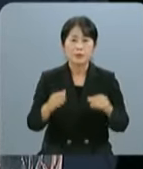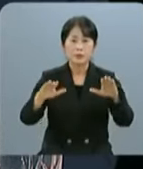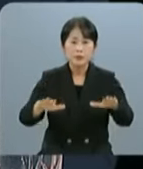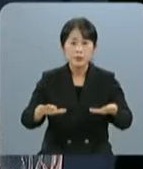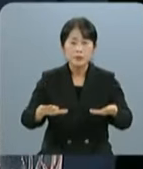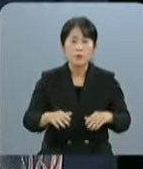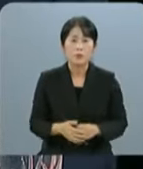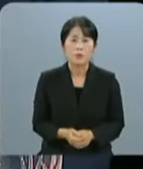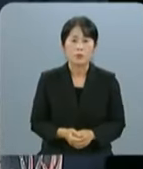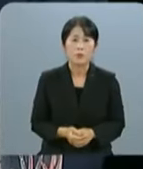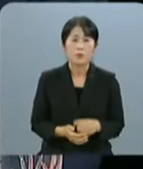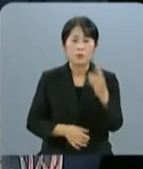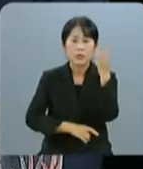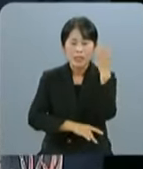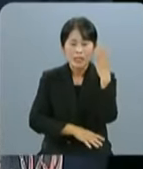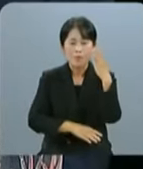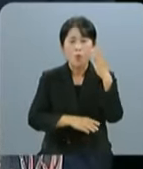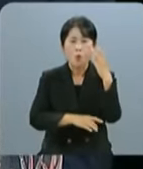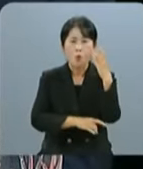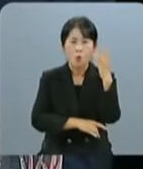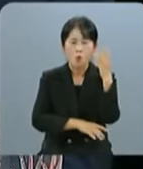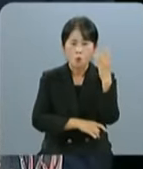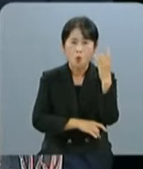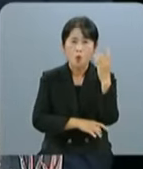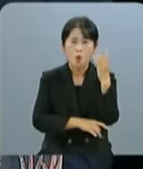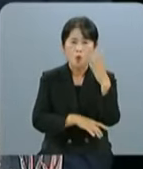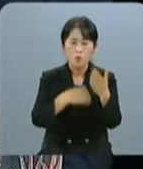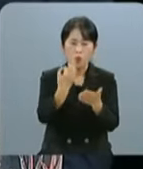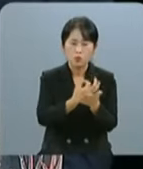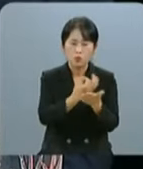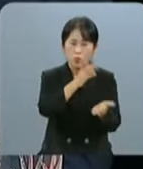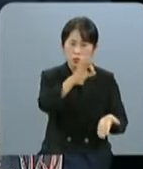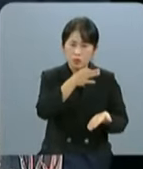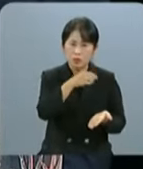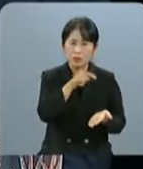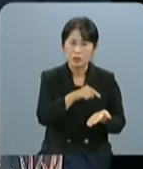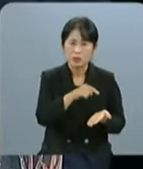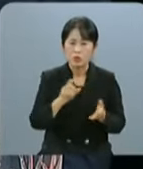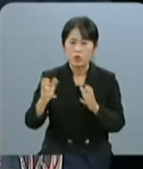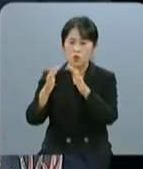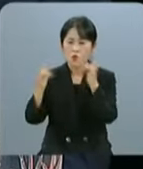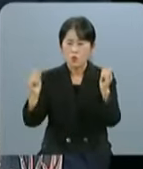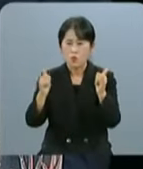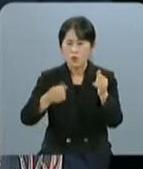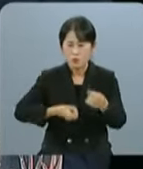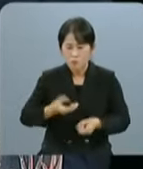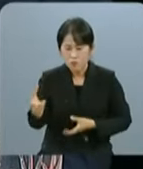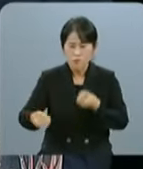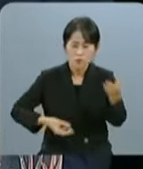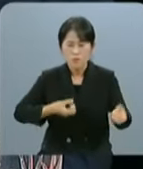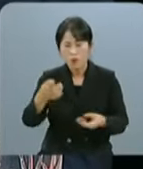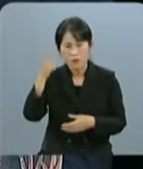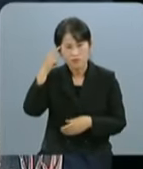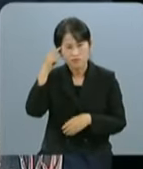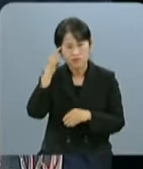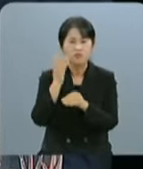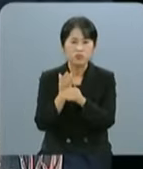지금도 기본주택, 기본 뭐 소득인지 그거로 국민들한테 퍼줄국림을 하고